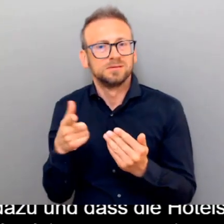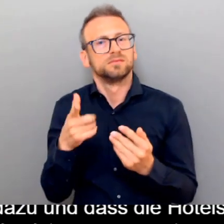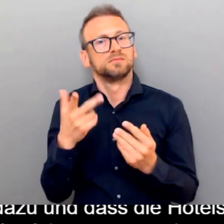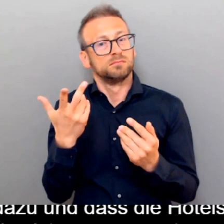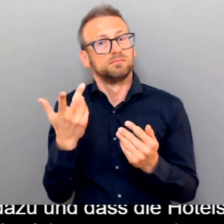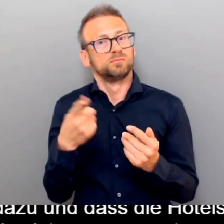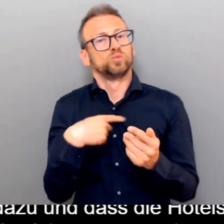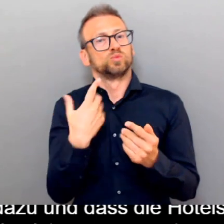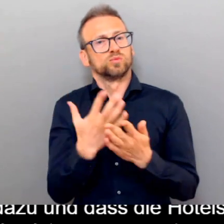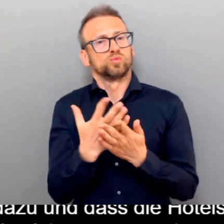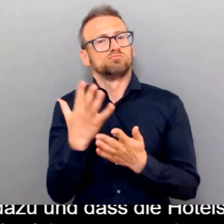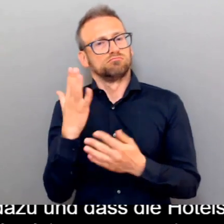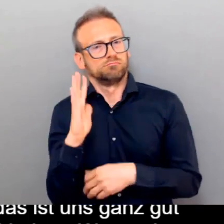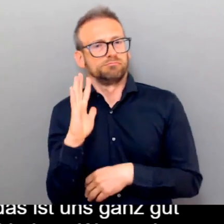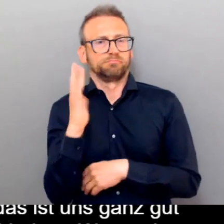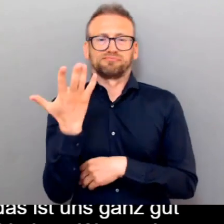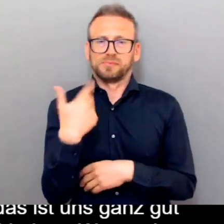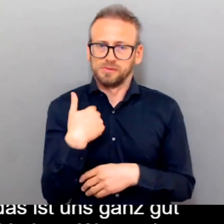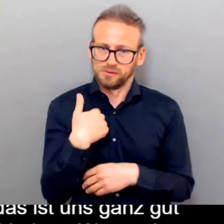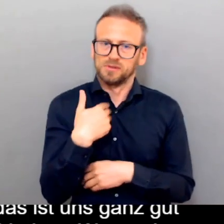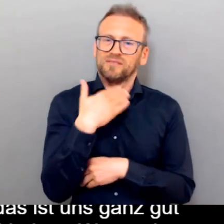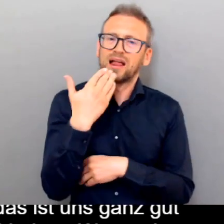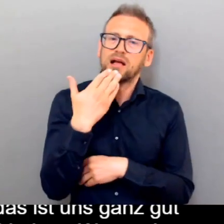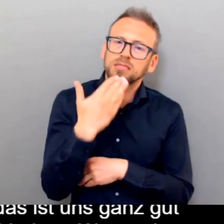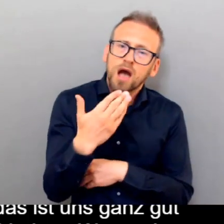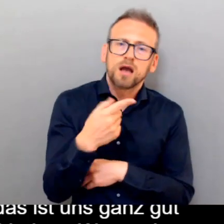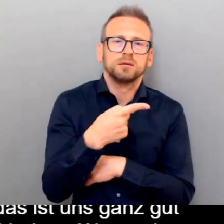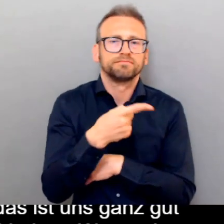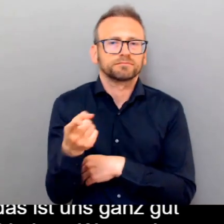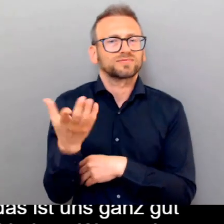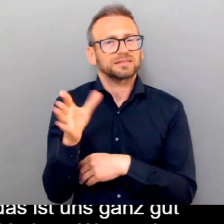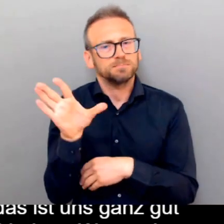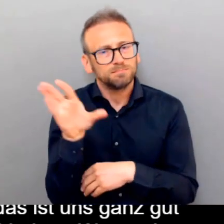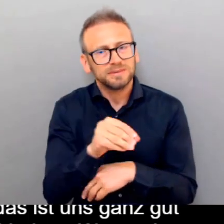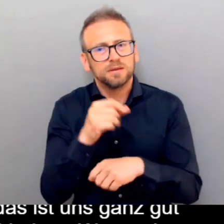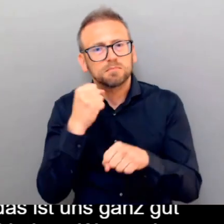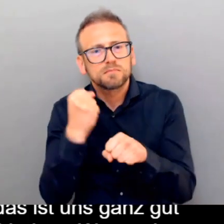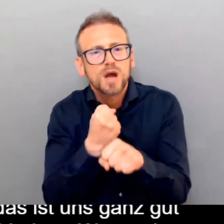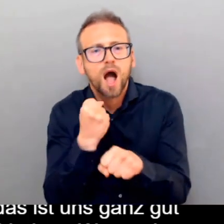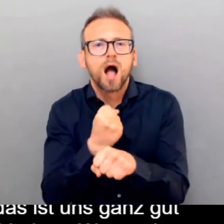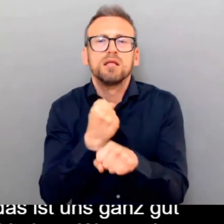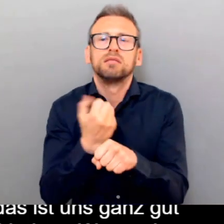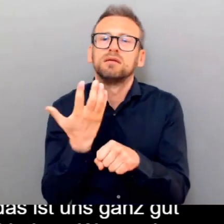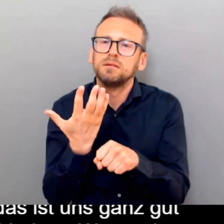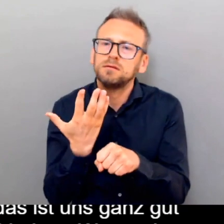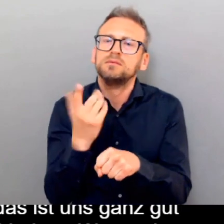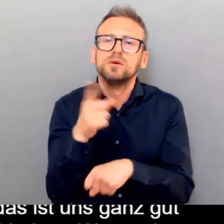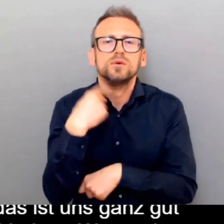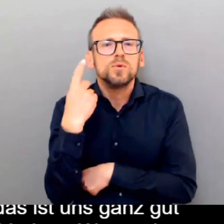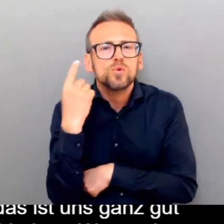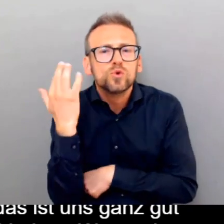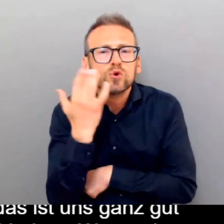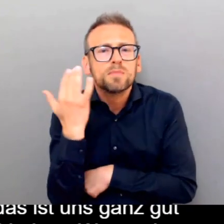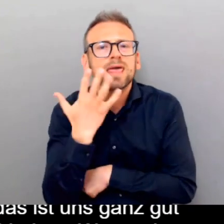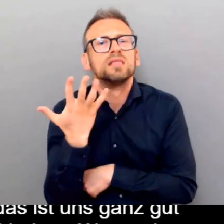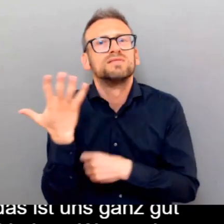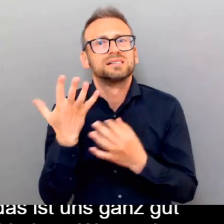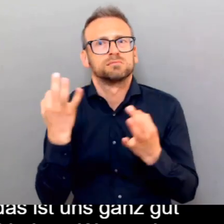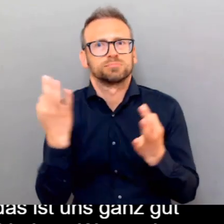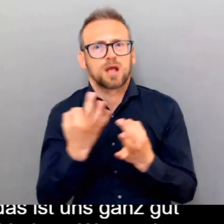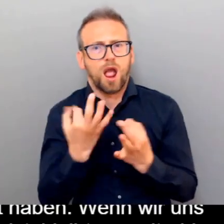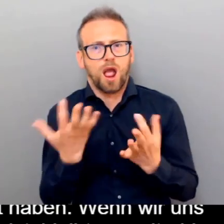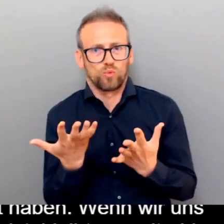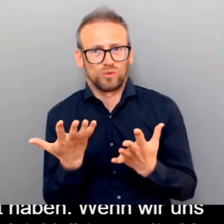Bereich Beschaffungen und Material. Auch hier ist es so, dass viele Sachen, die wir die letzten Monate auch